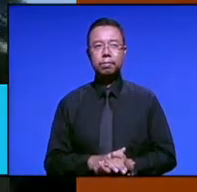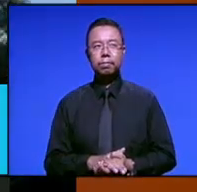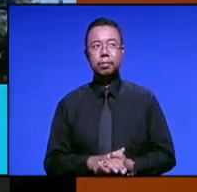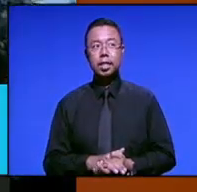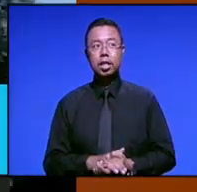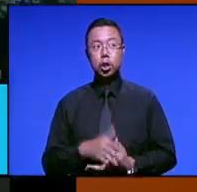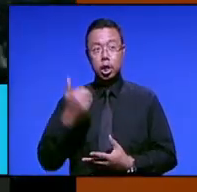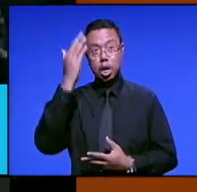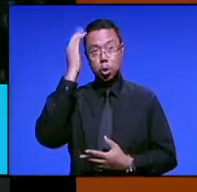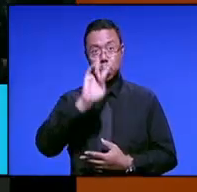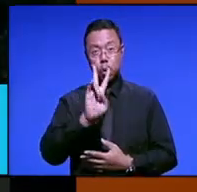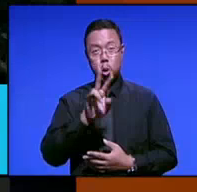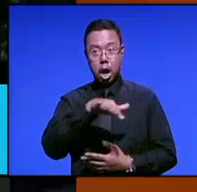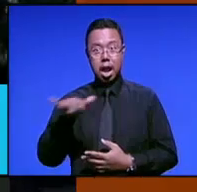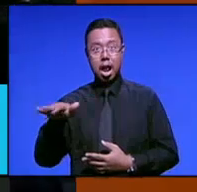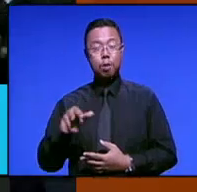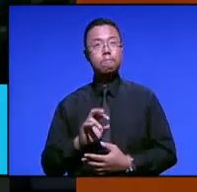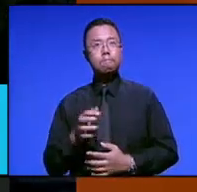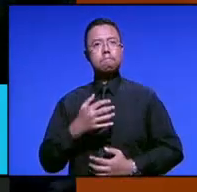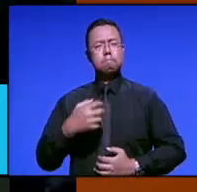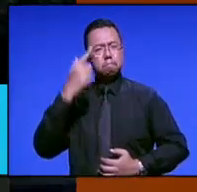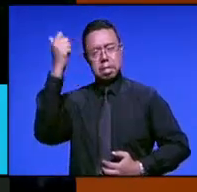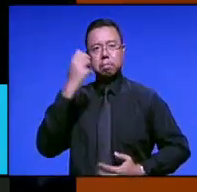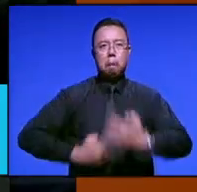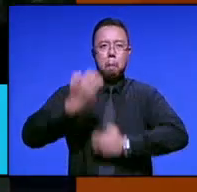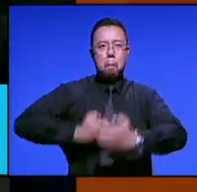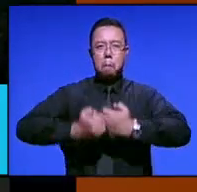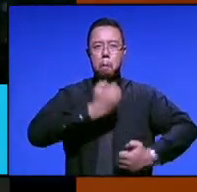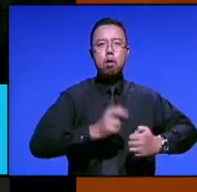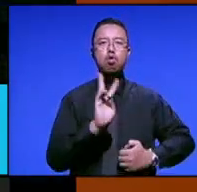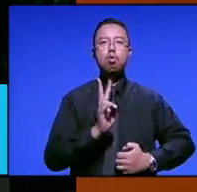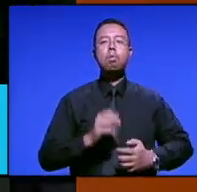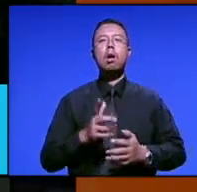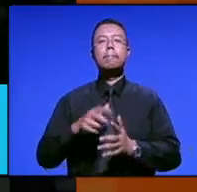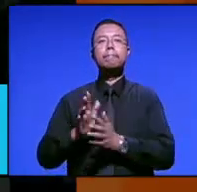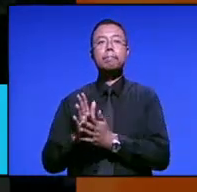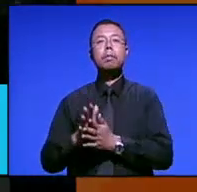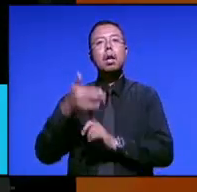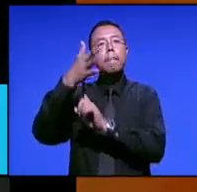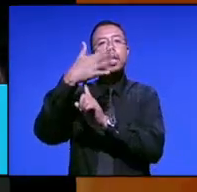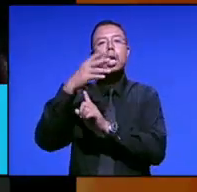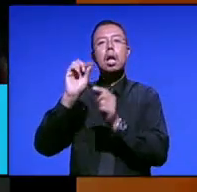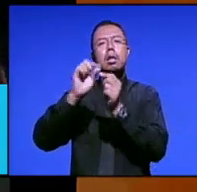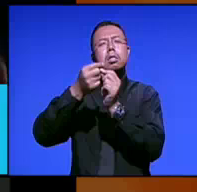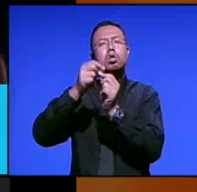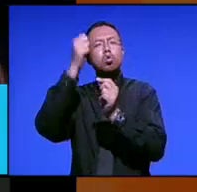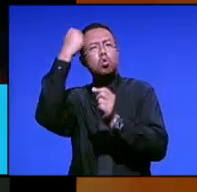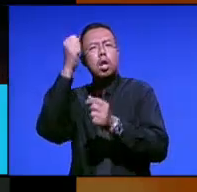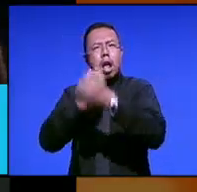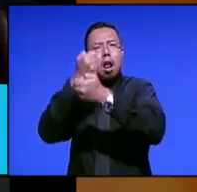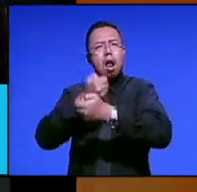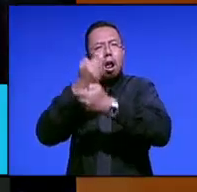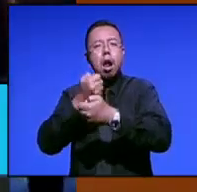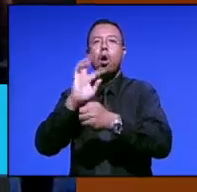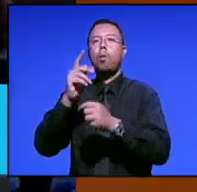Seperti diketahui, kedua siswa ini dengan aksi heroiknya memanjat tiang bendera, menyelamatkan bendera yang terlilit di bagian ujung tiang saat